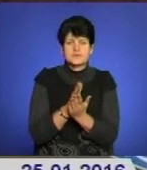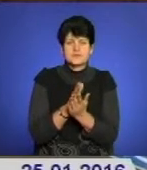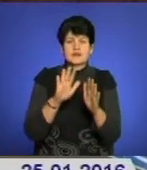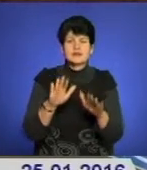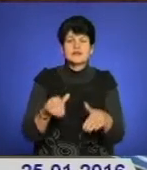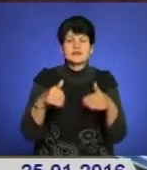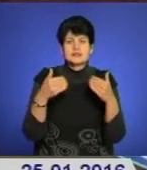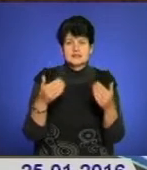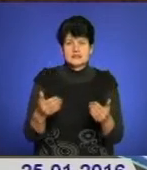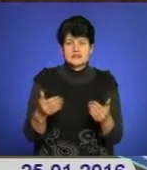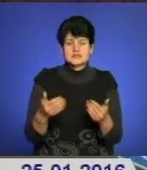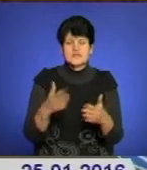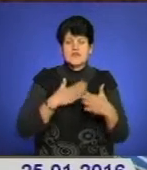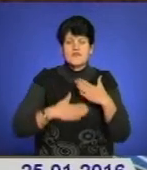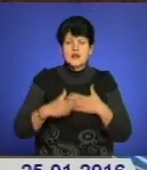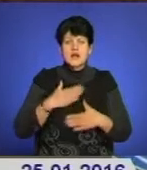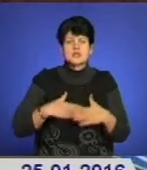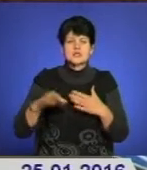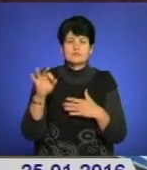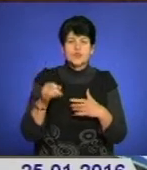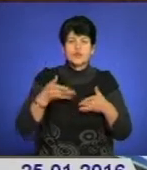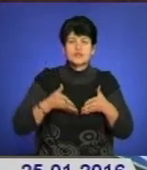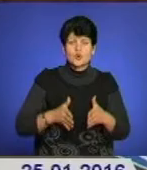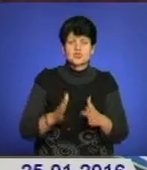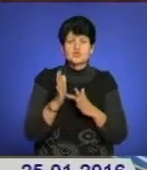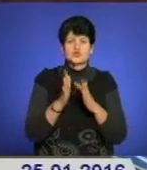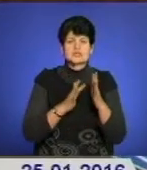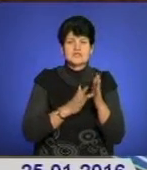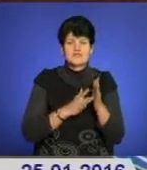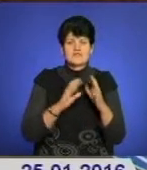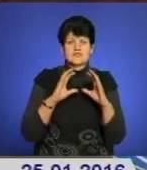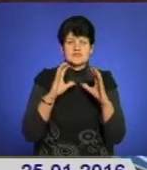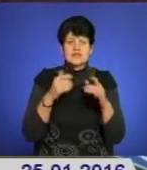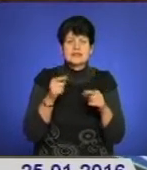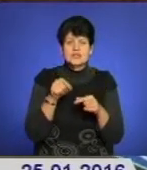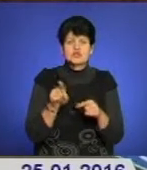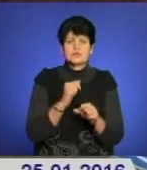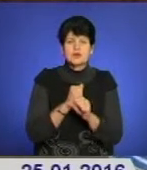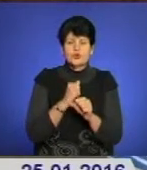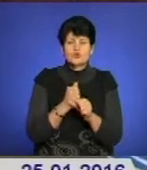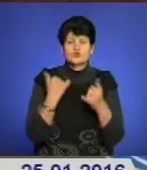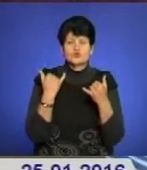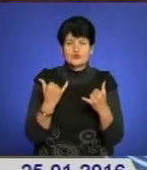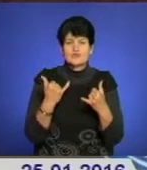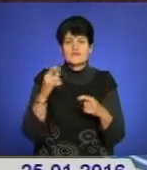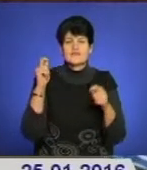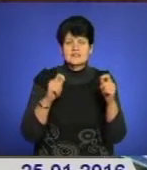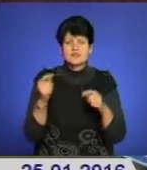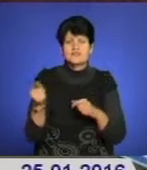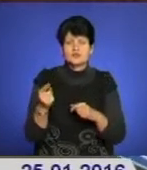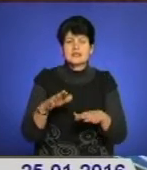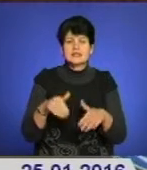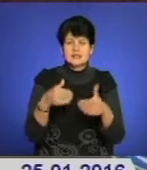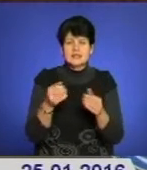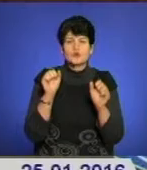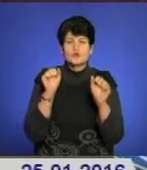нести радість про народження Ісуса Христа в світ. І те, що ми сьогодні робимо цей фестиваль у Тернополі, ми даємо можливість